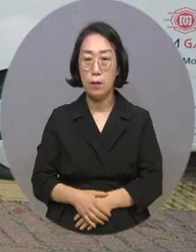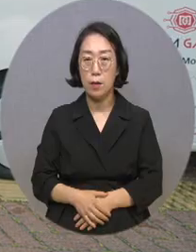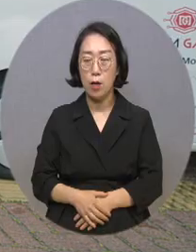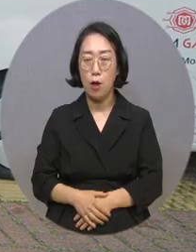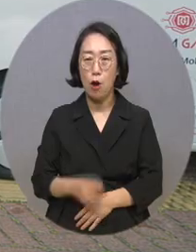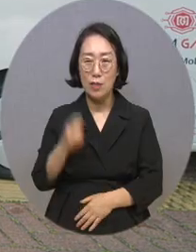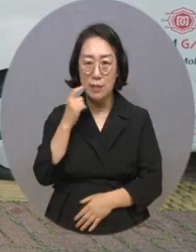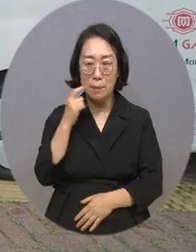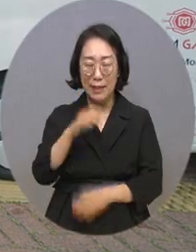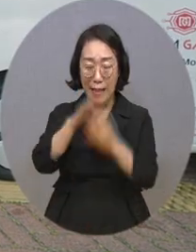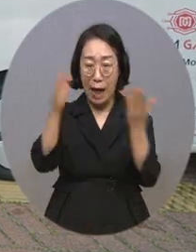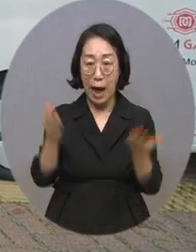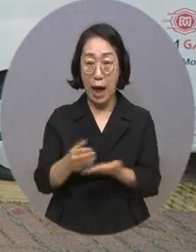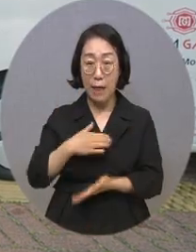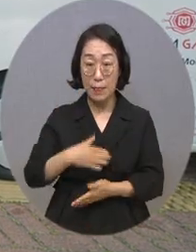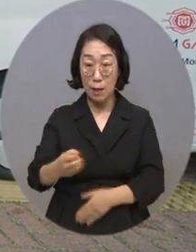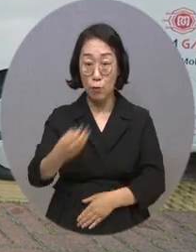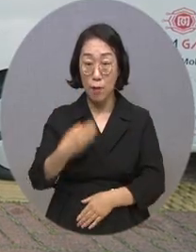거짓말.